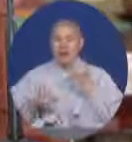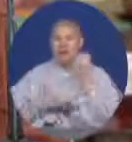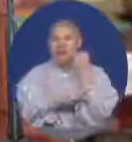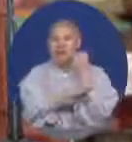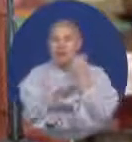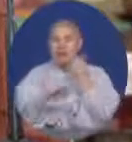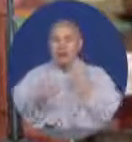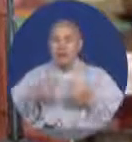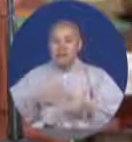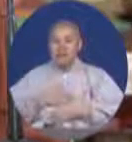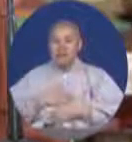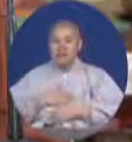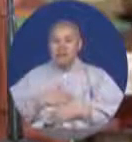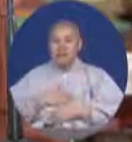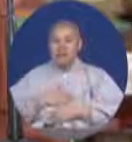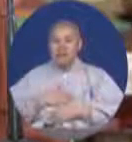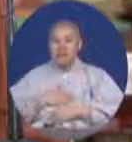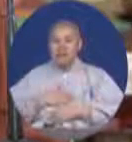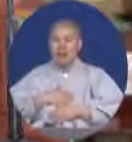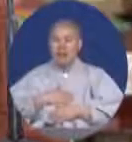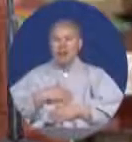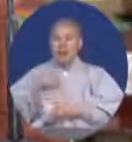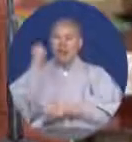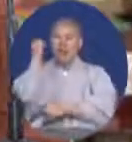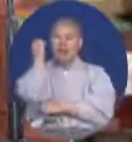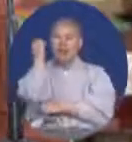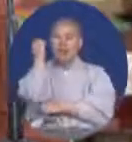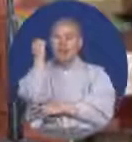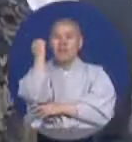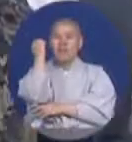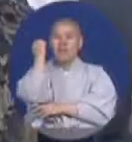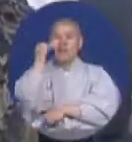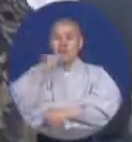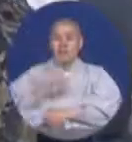그림자의 난데 본화를 잊어버린 거예요.